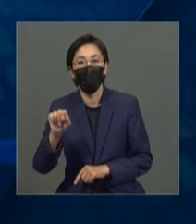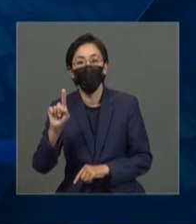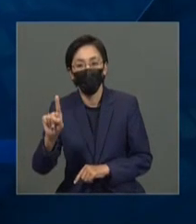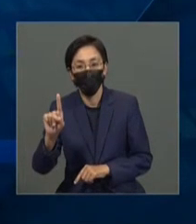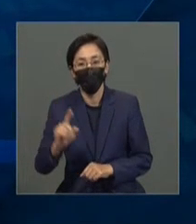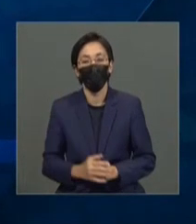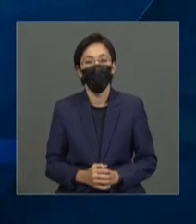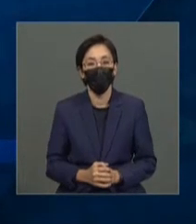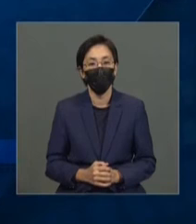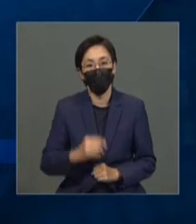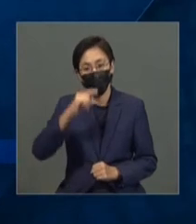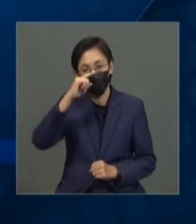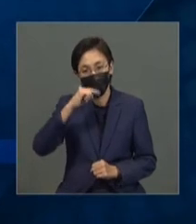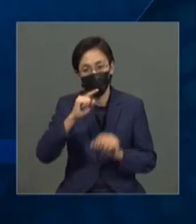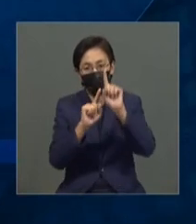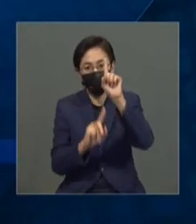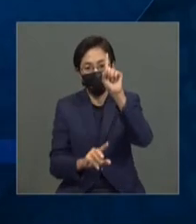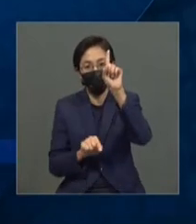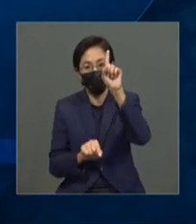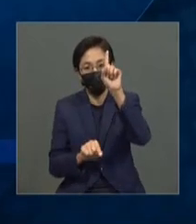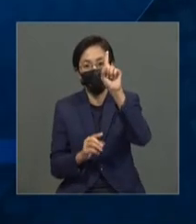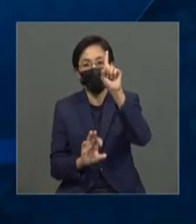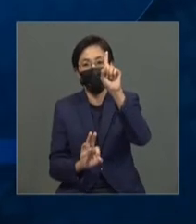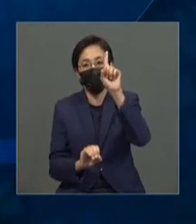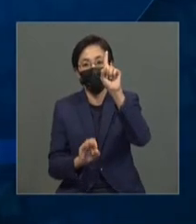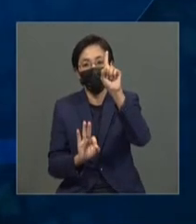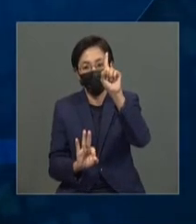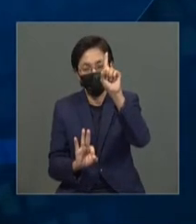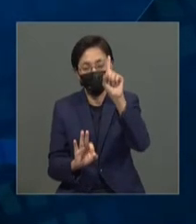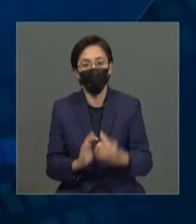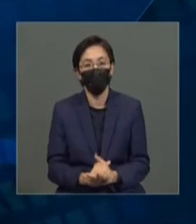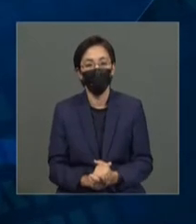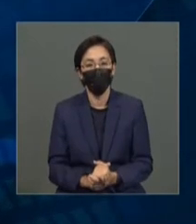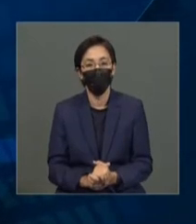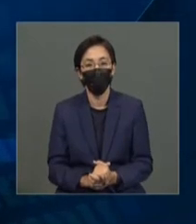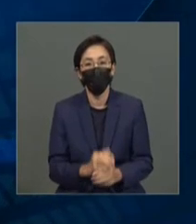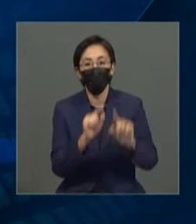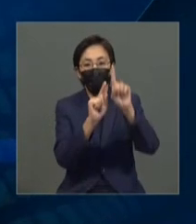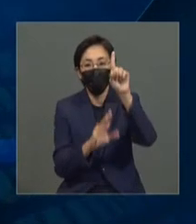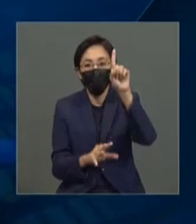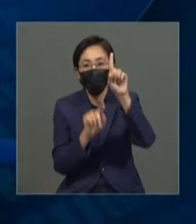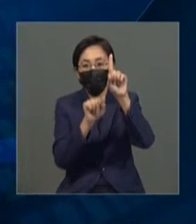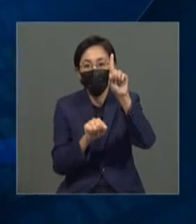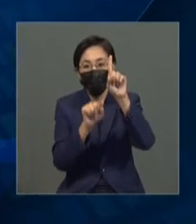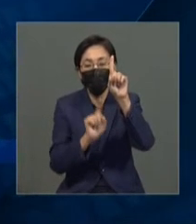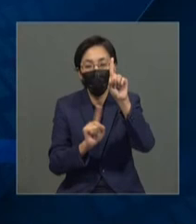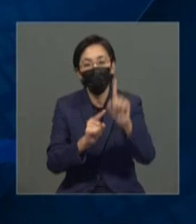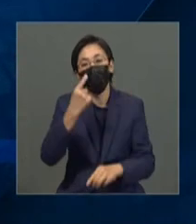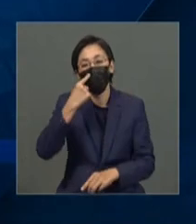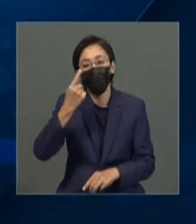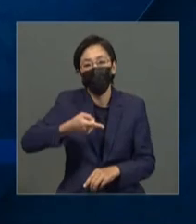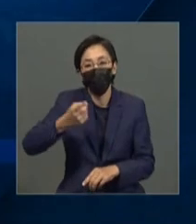อันดับของประเทศไทยวันนี้อยู่ที่99นะคะอันดับแรกๆยังคงเป็นประเทศเ